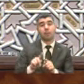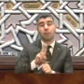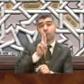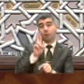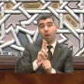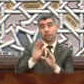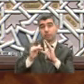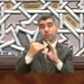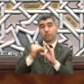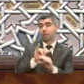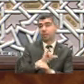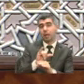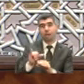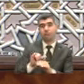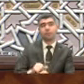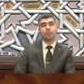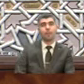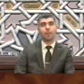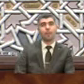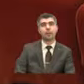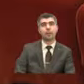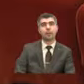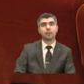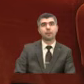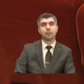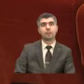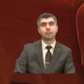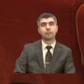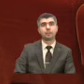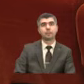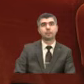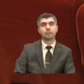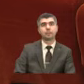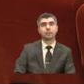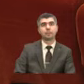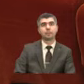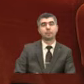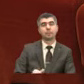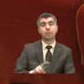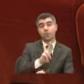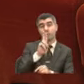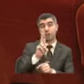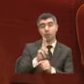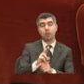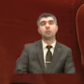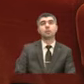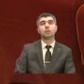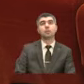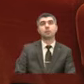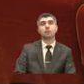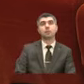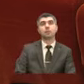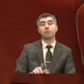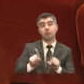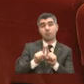به، السؤال الذي توصلنا به، مع ذلك غادي نجاوب ماشي مشكل، ولكن ماشي هذا هو السؤال اللي توصلنا به. توصلنا بسؤال اخر